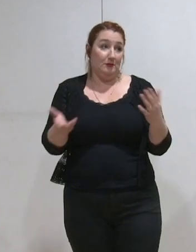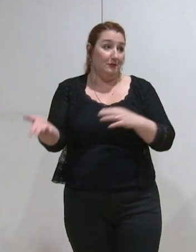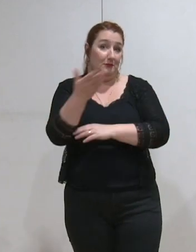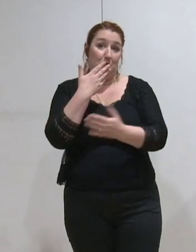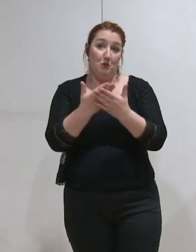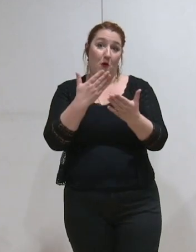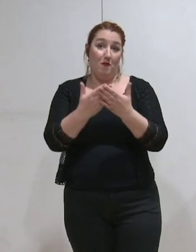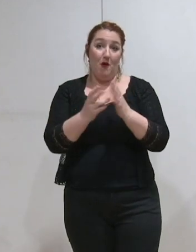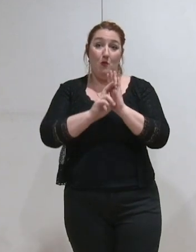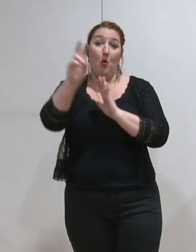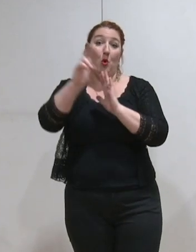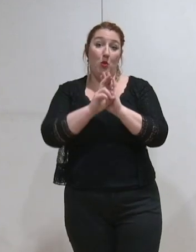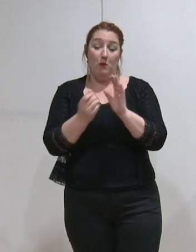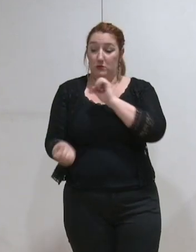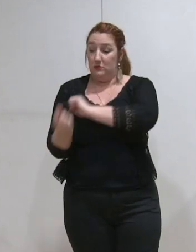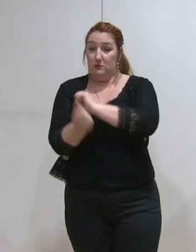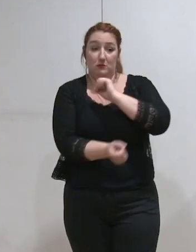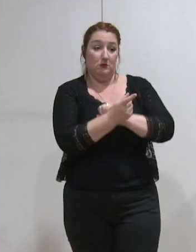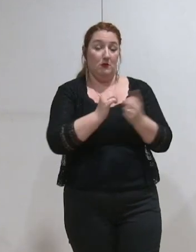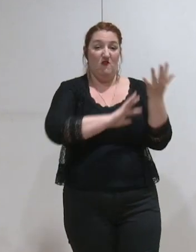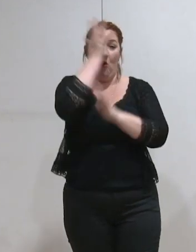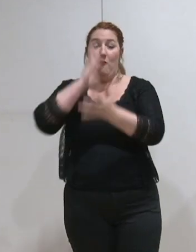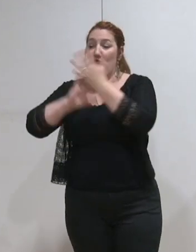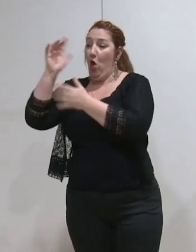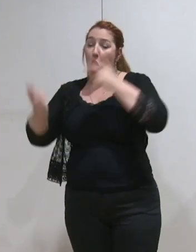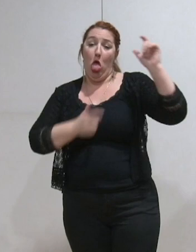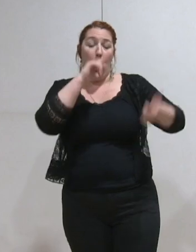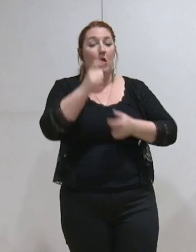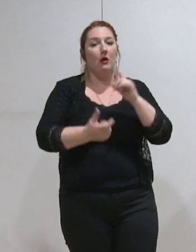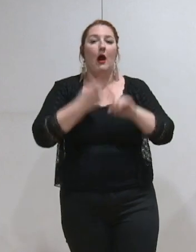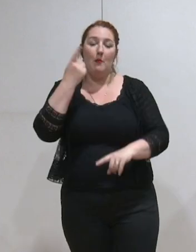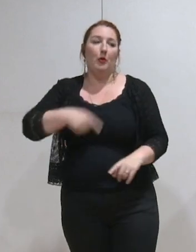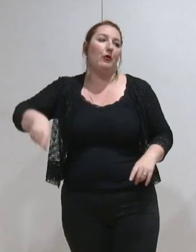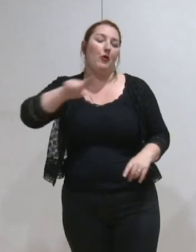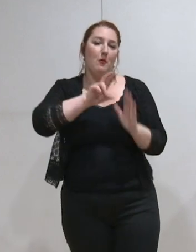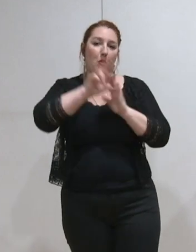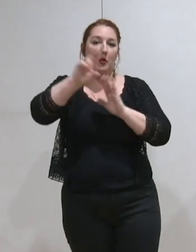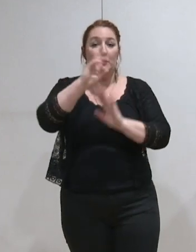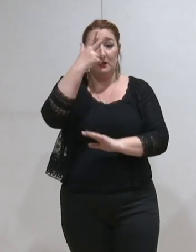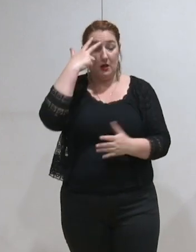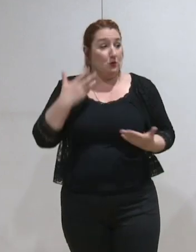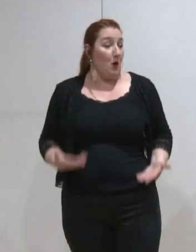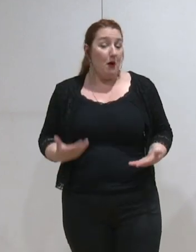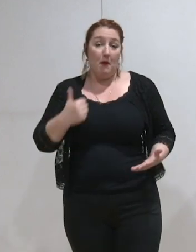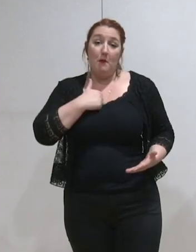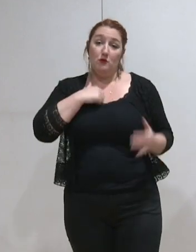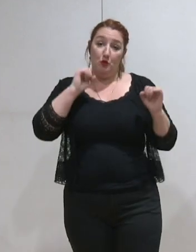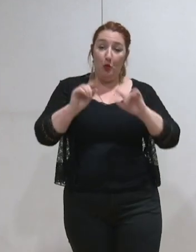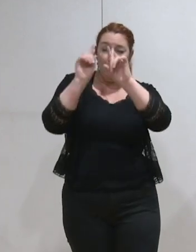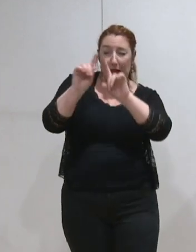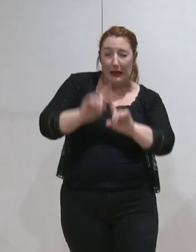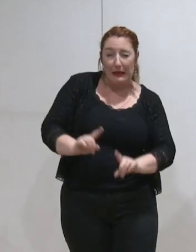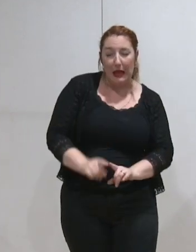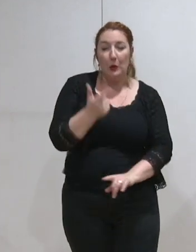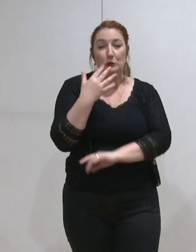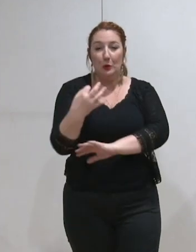et je peux détailler ici les mesures prises par la ville depuis une semaine pour permettre la poursuite